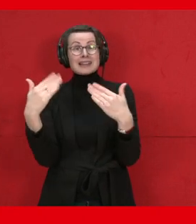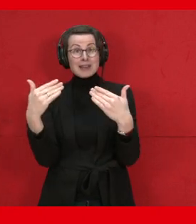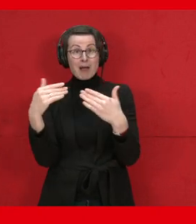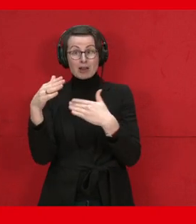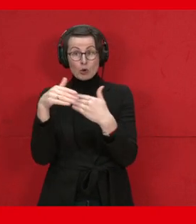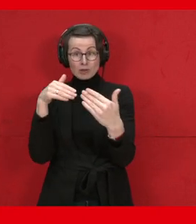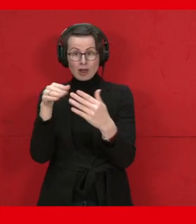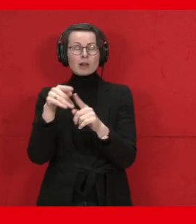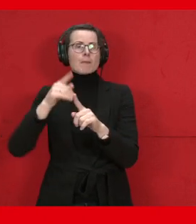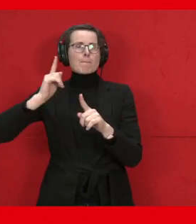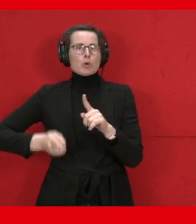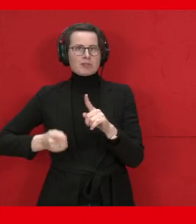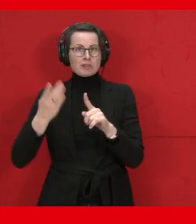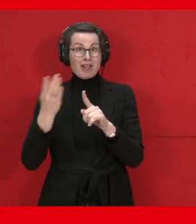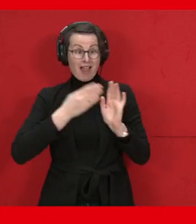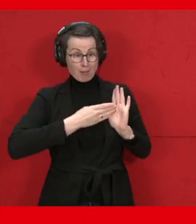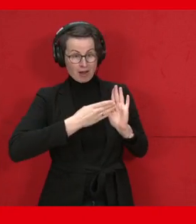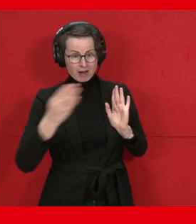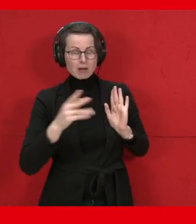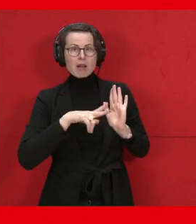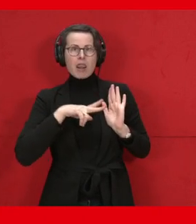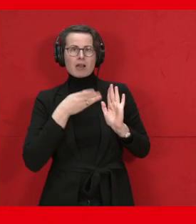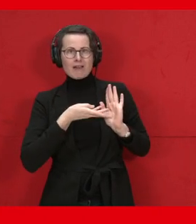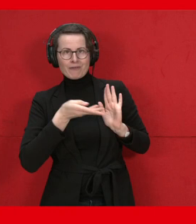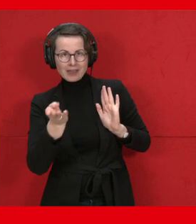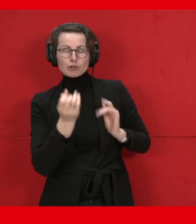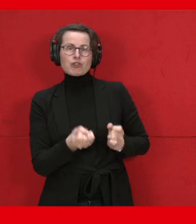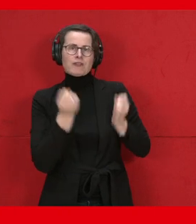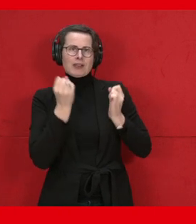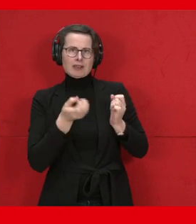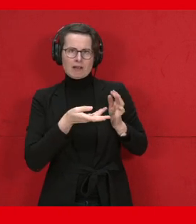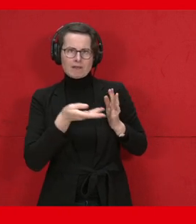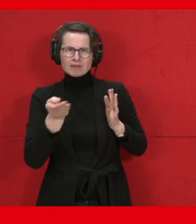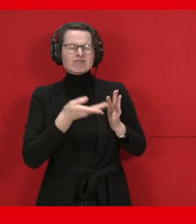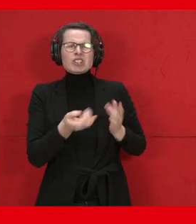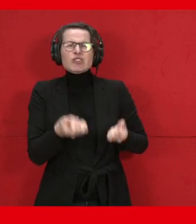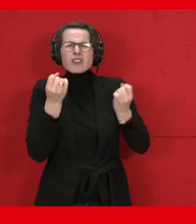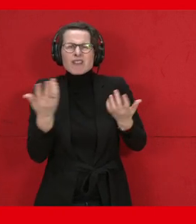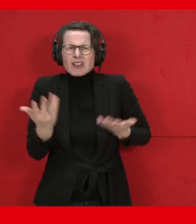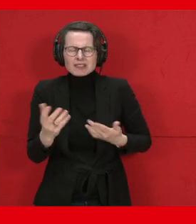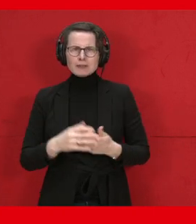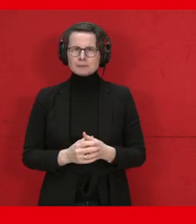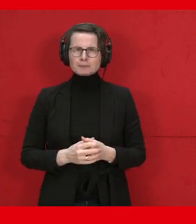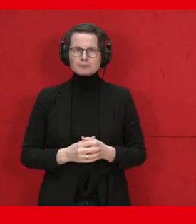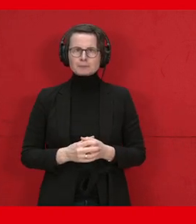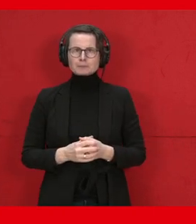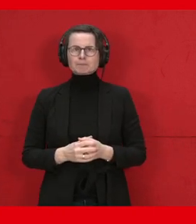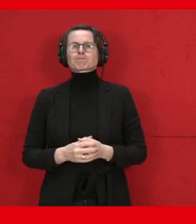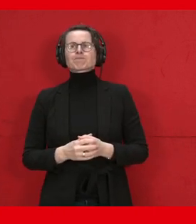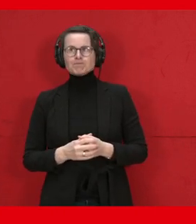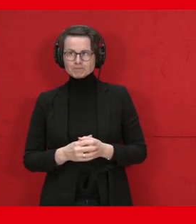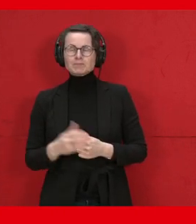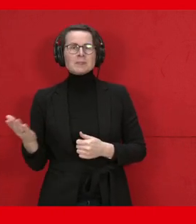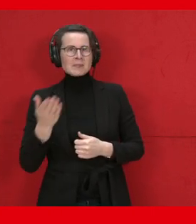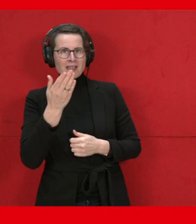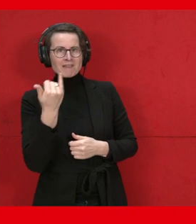Muss. Es wird aber ein langer und schwieriger Weg. Was ist so schwierig aus Ihrer Sicht? Ja, Frau Brink,